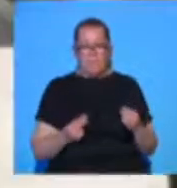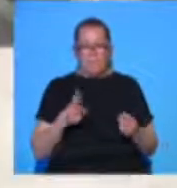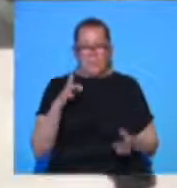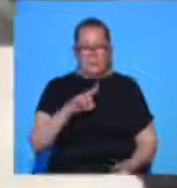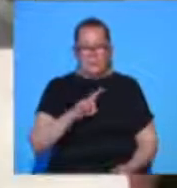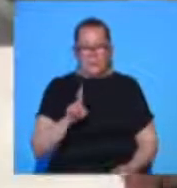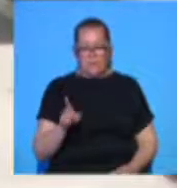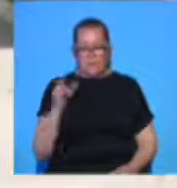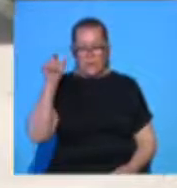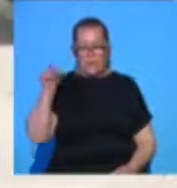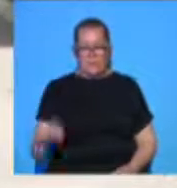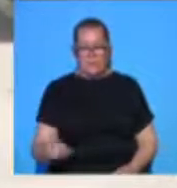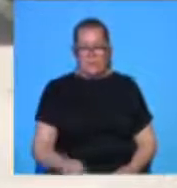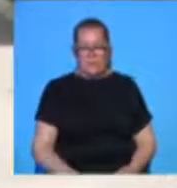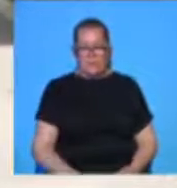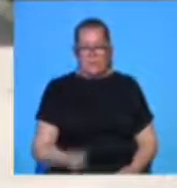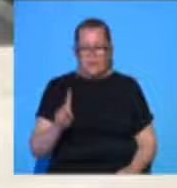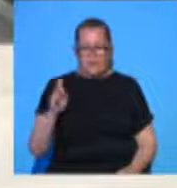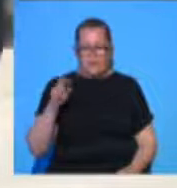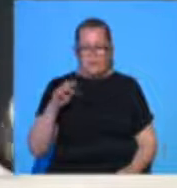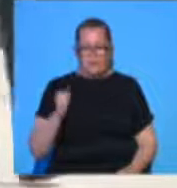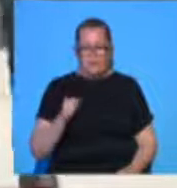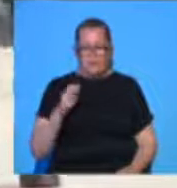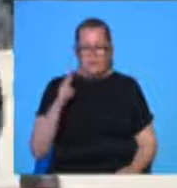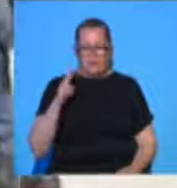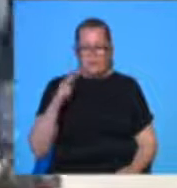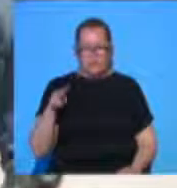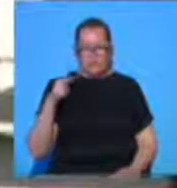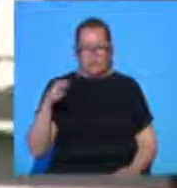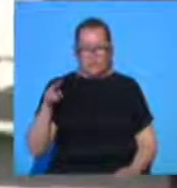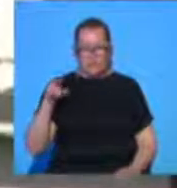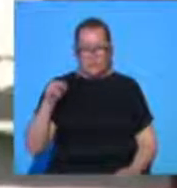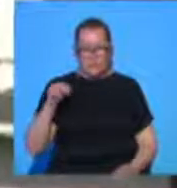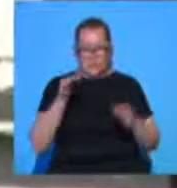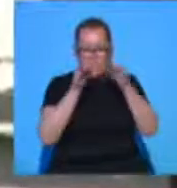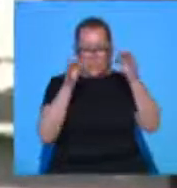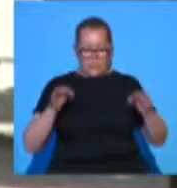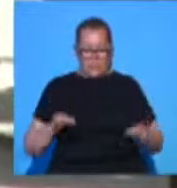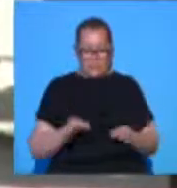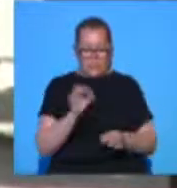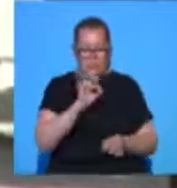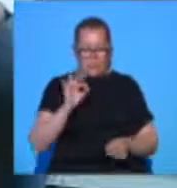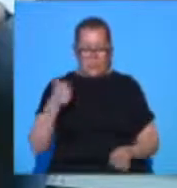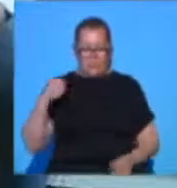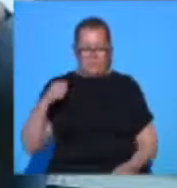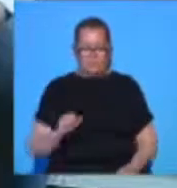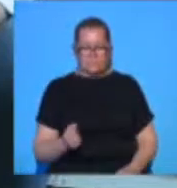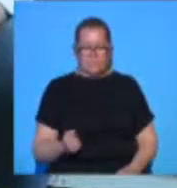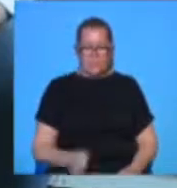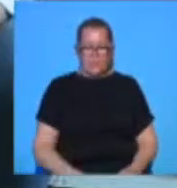de persoană. În Dolj, aproape 223.000 de chestionare au fost completate până ieri, iar